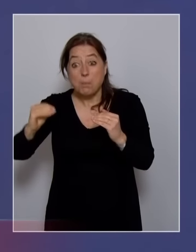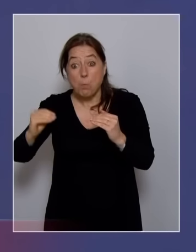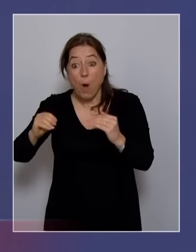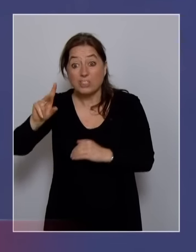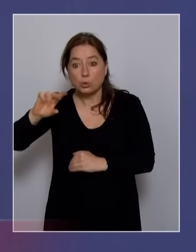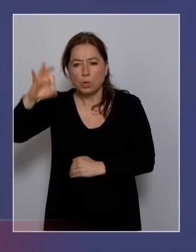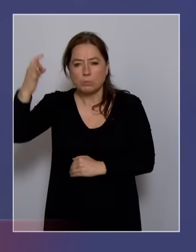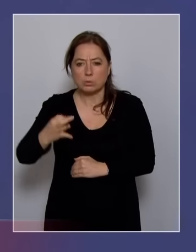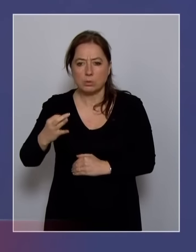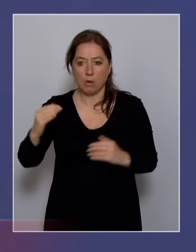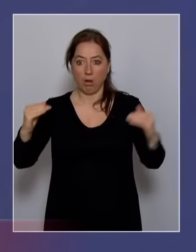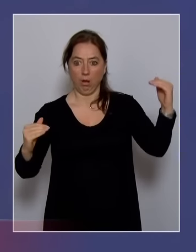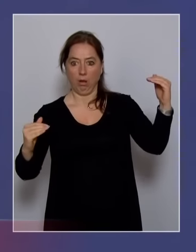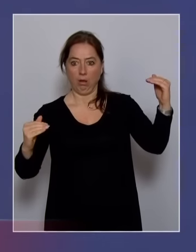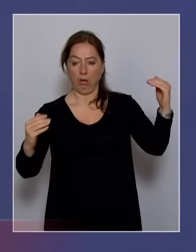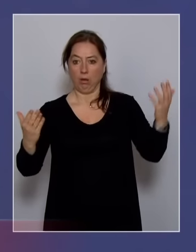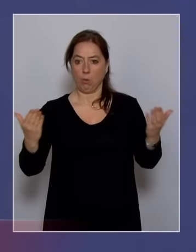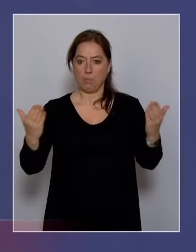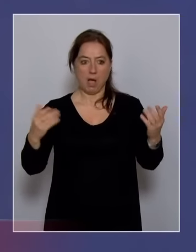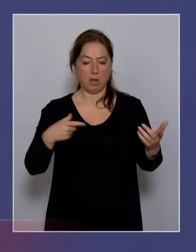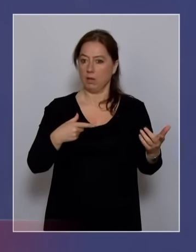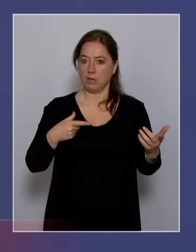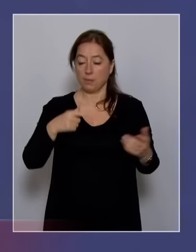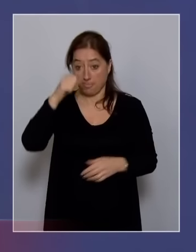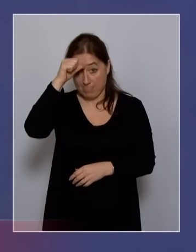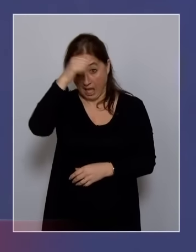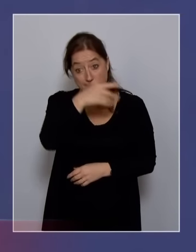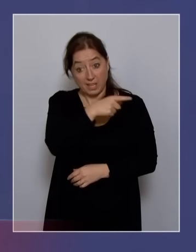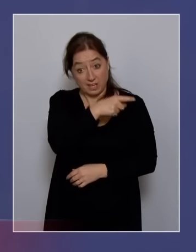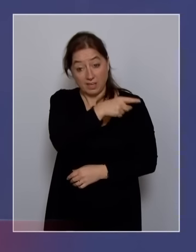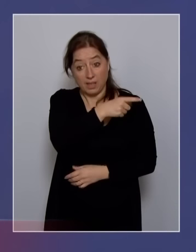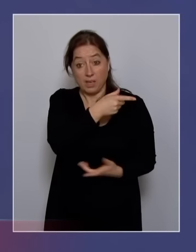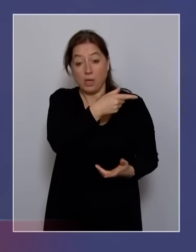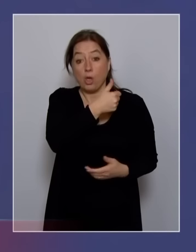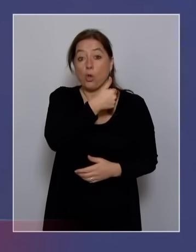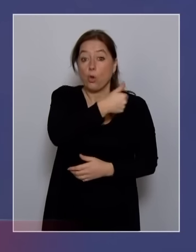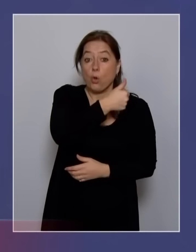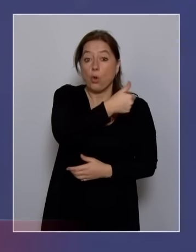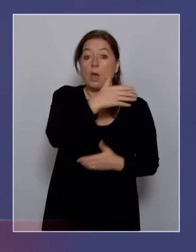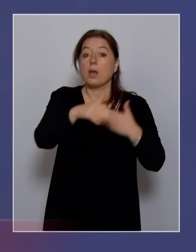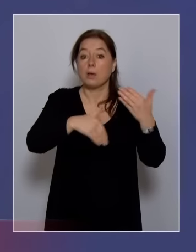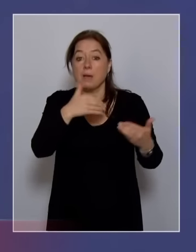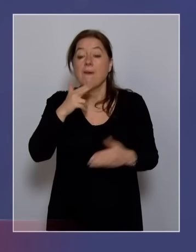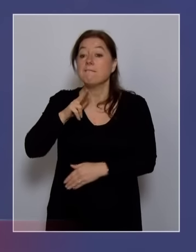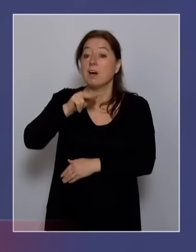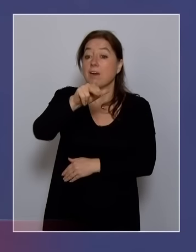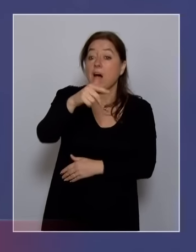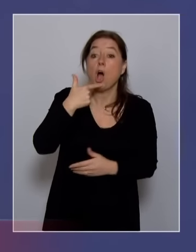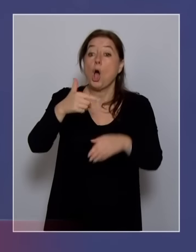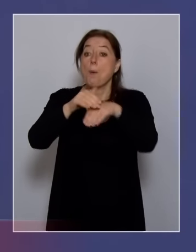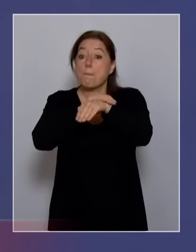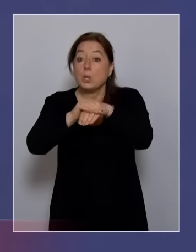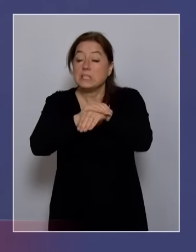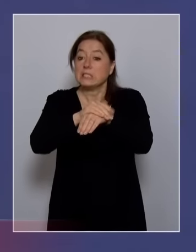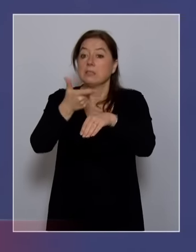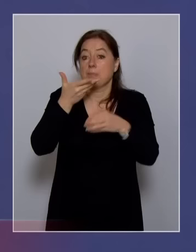Et ceci avant même que les Etats-Unis d'Amérique ne décident de l'Inflation Reduction Act et donc d'une politique